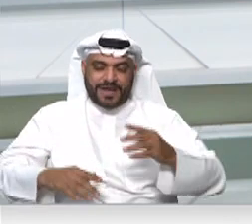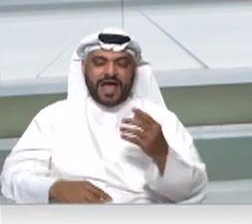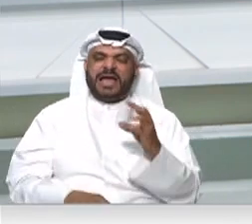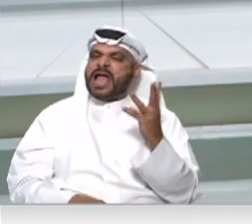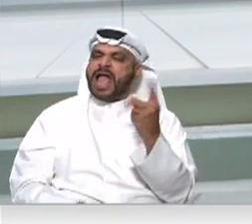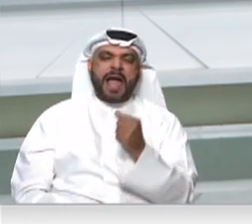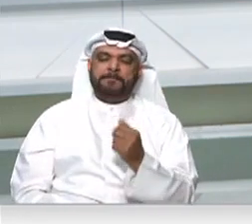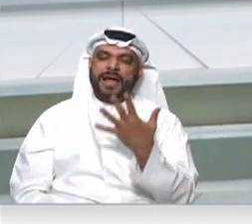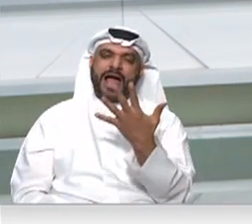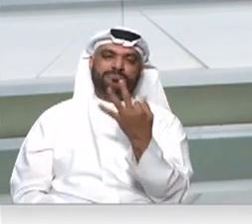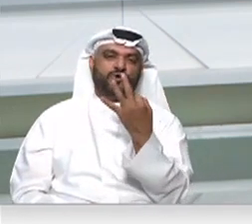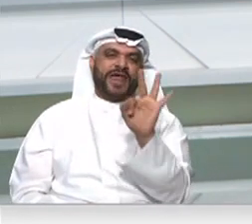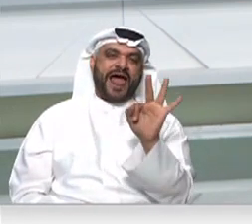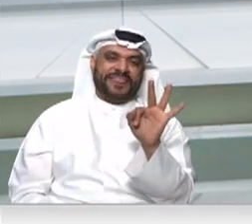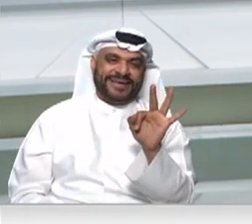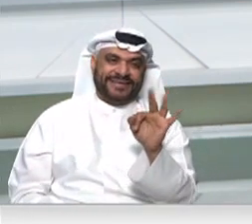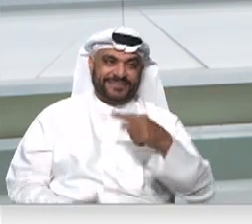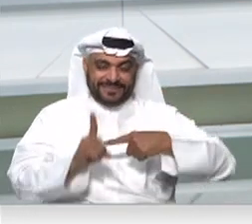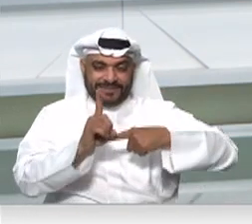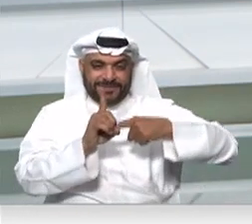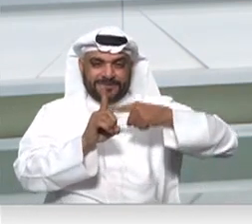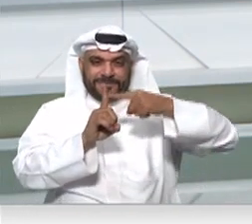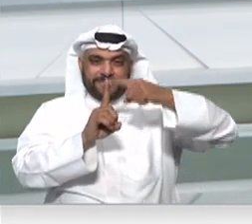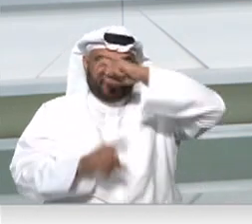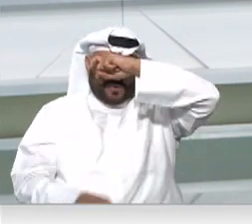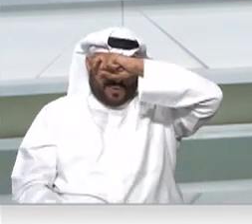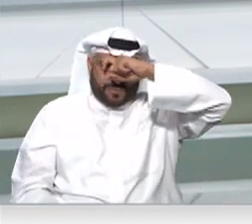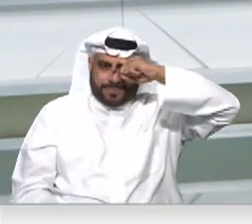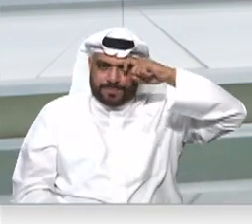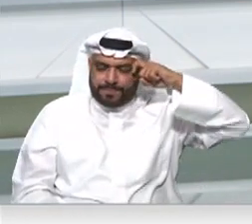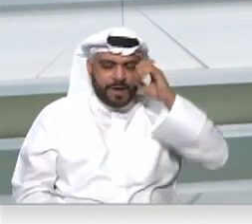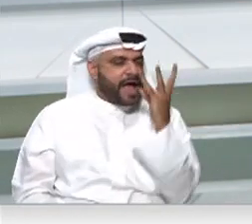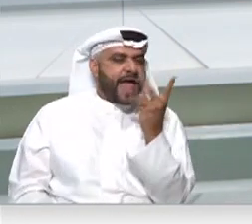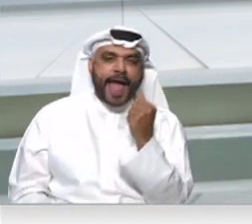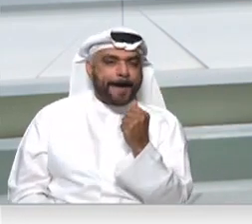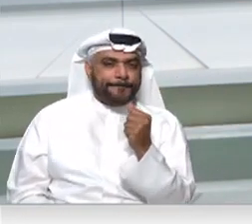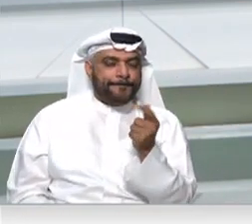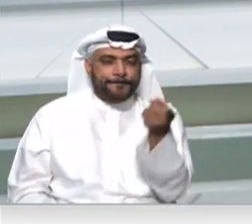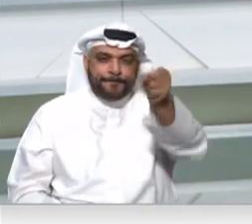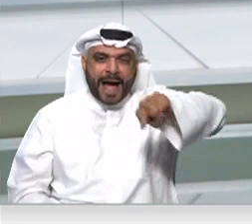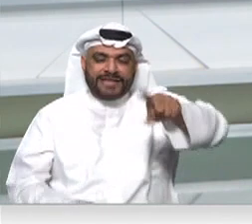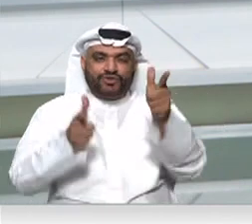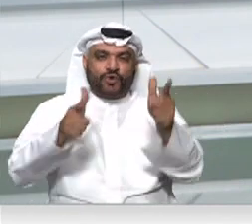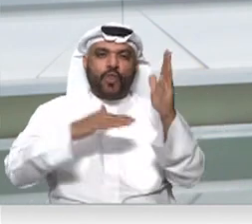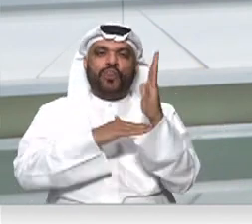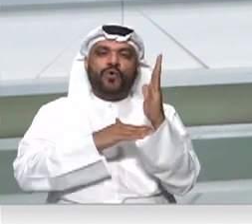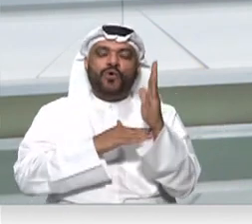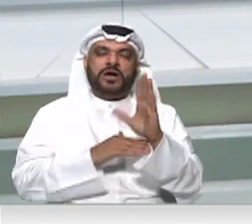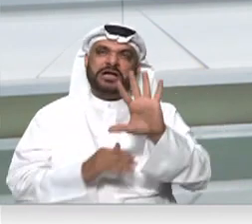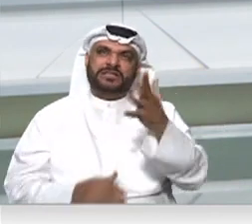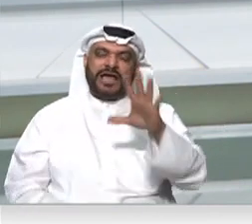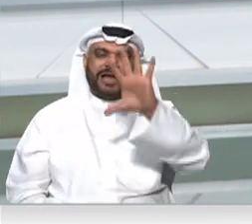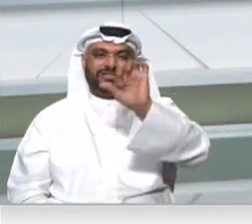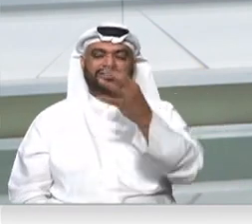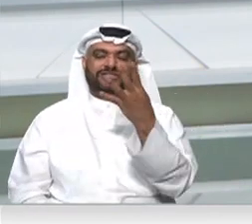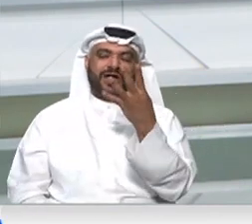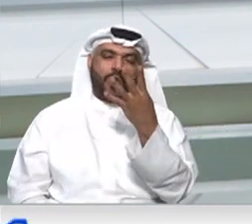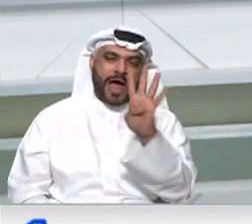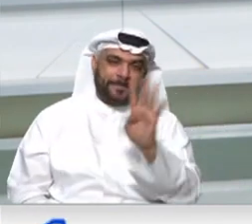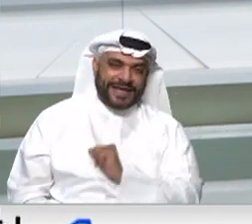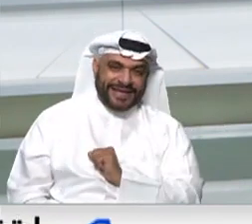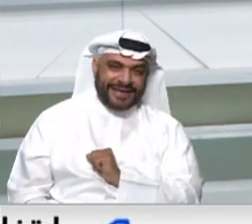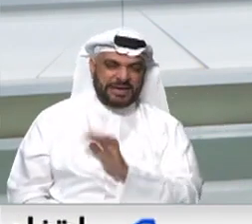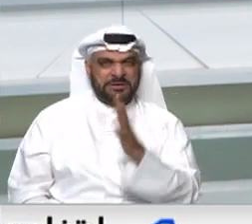الى 35 كيلو متر في الساعه والغبار والمثار خلال النهار يترسب تدريجيا مع تراجع سرعه الرياح خلال المساء